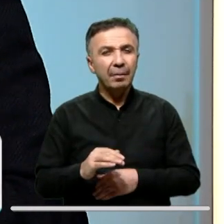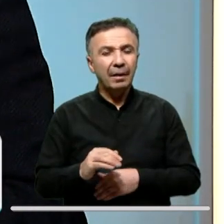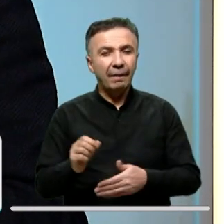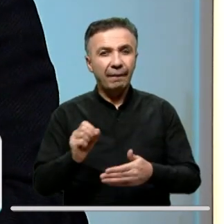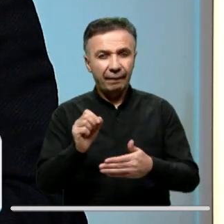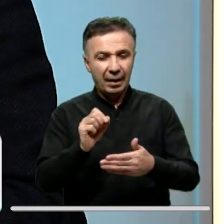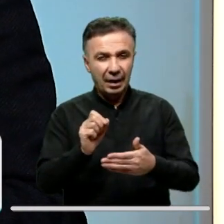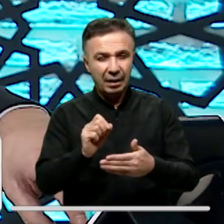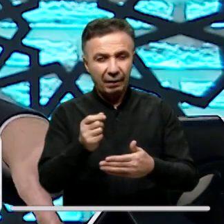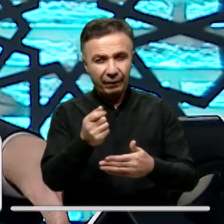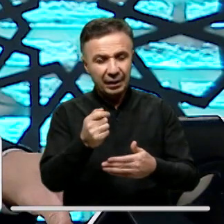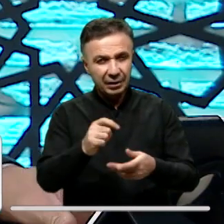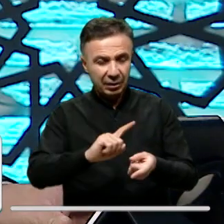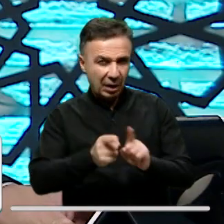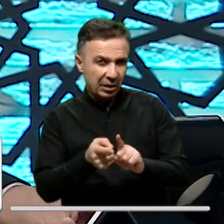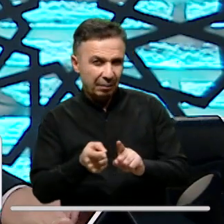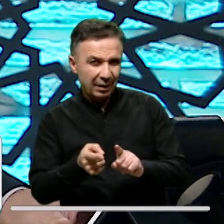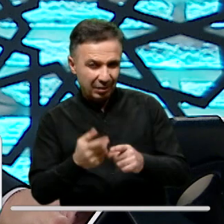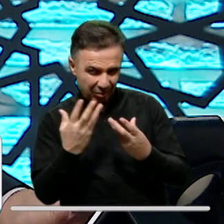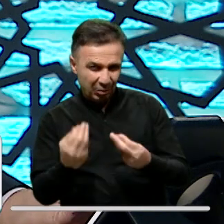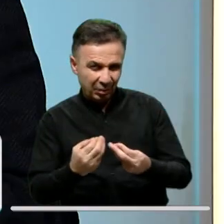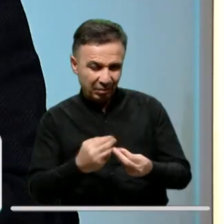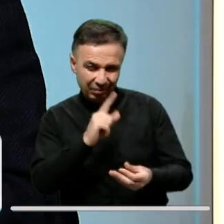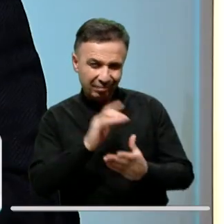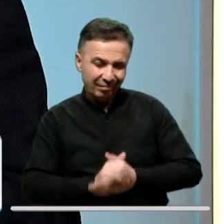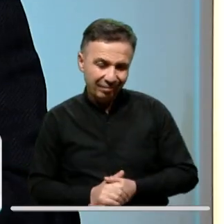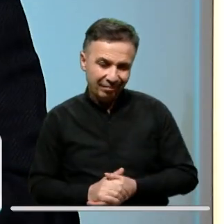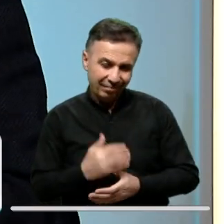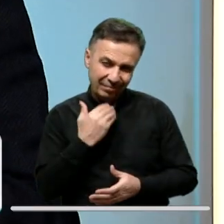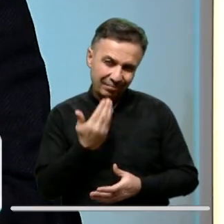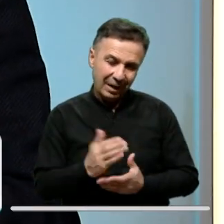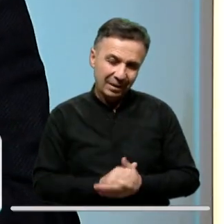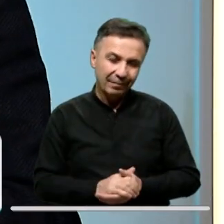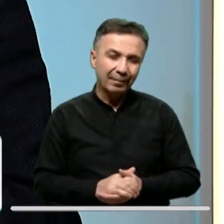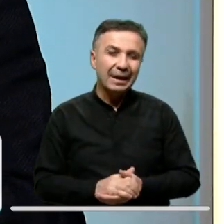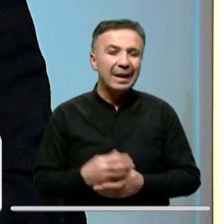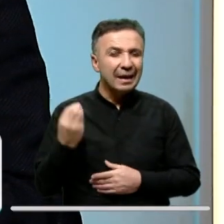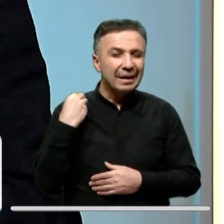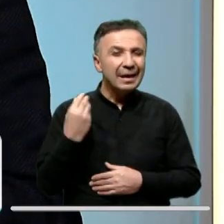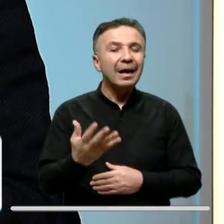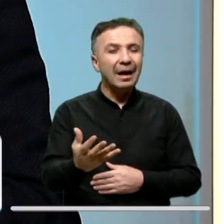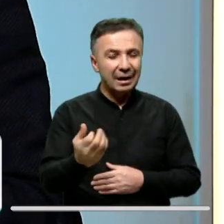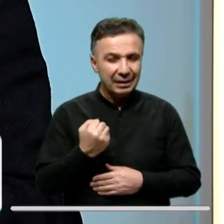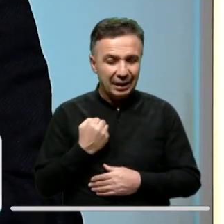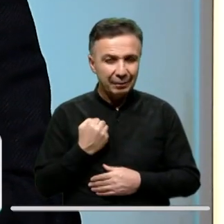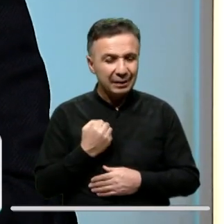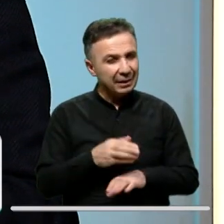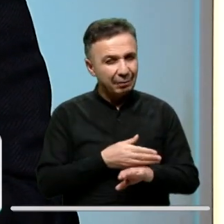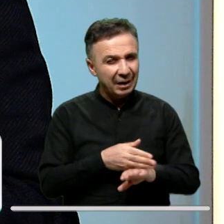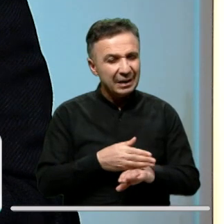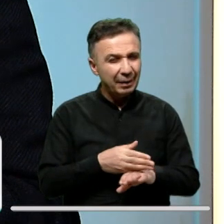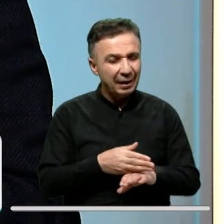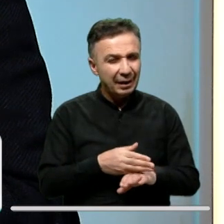düşünmek lazım. Evet, bunu çok iyi yapıyorlar ama hocam. Yani peki ne olabilir? Yeni alacağınız, yeni mal edeceğiniz ürünlere koymanız tabii